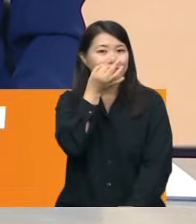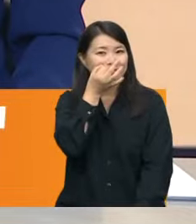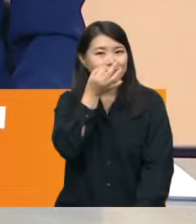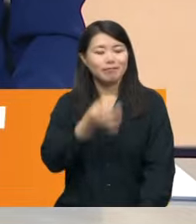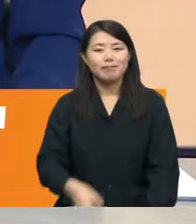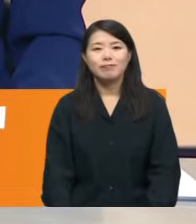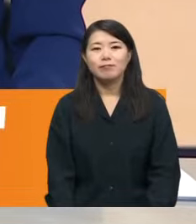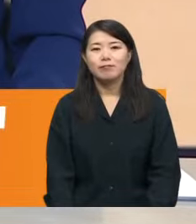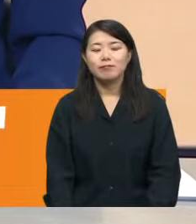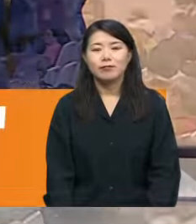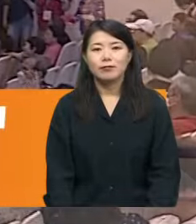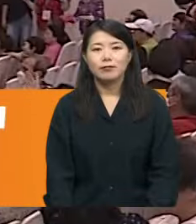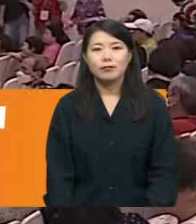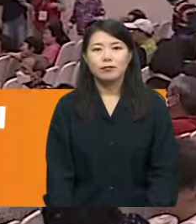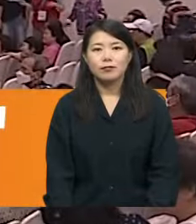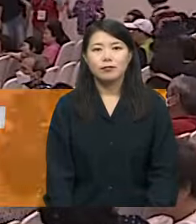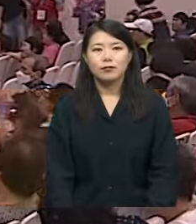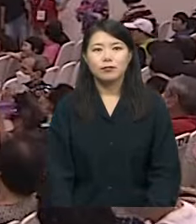카메라에 담아왔습니다.